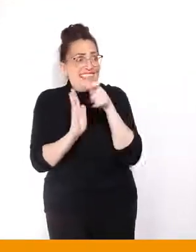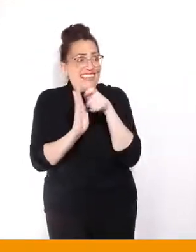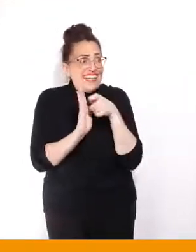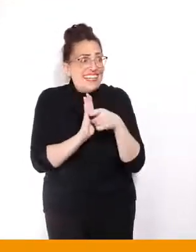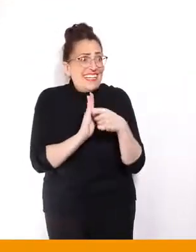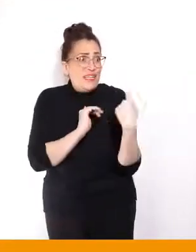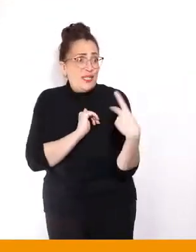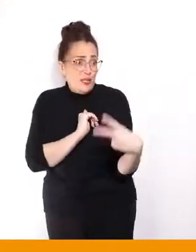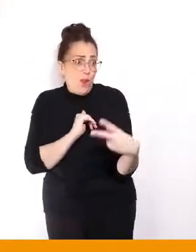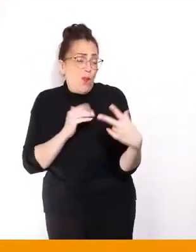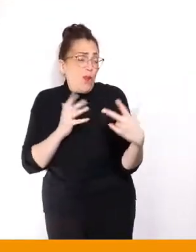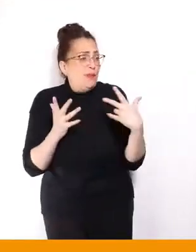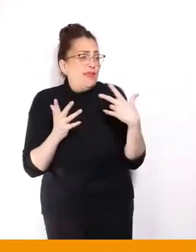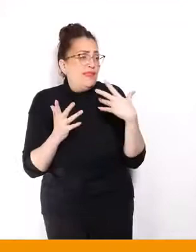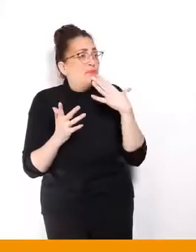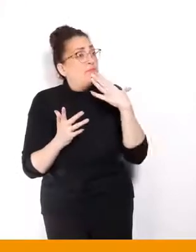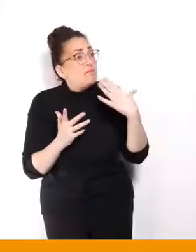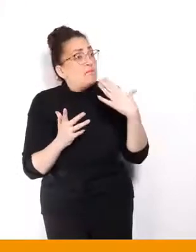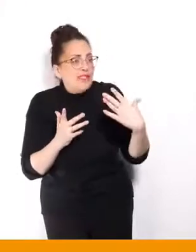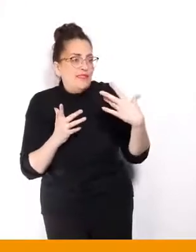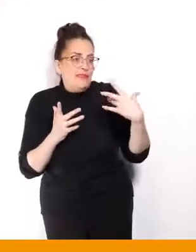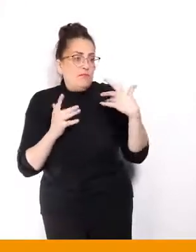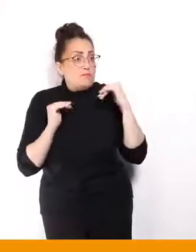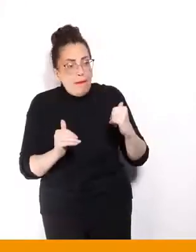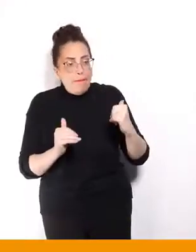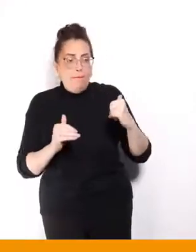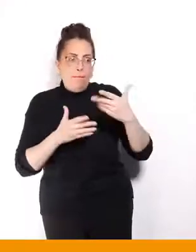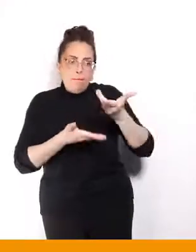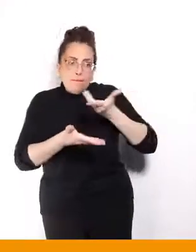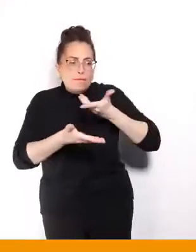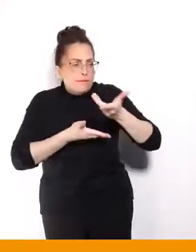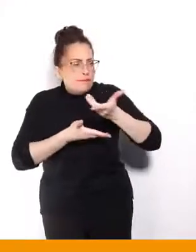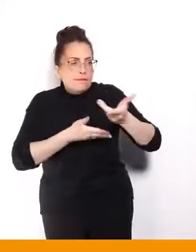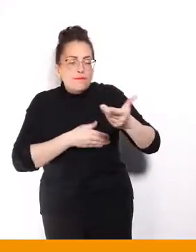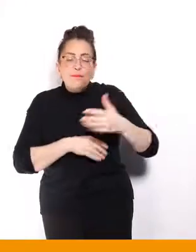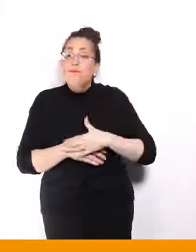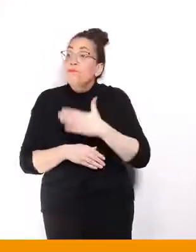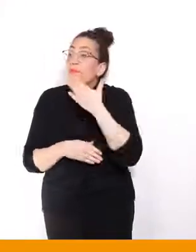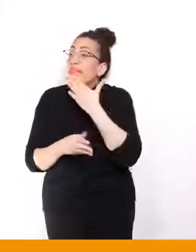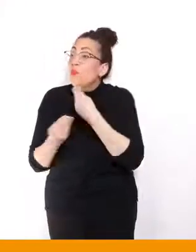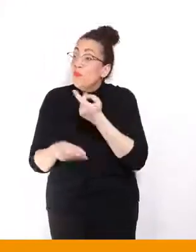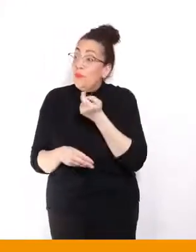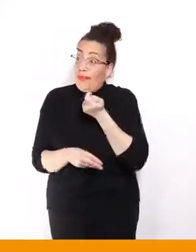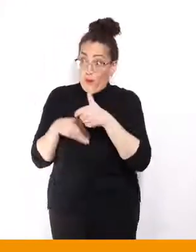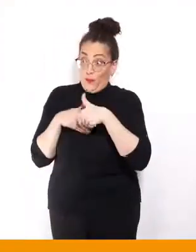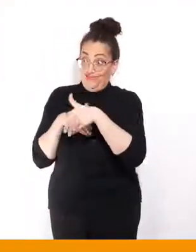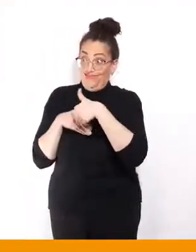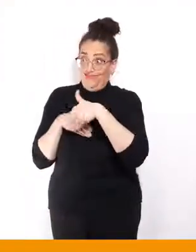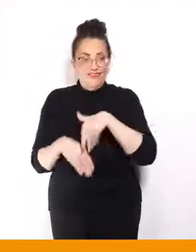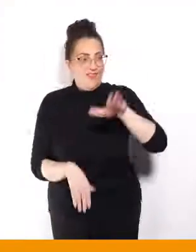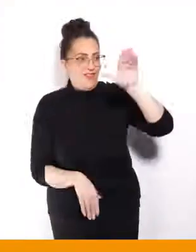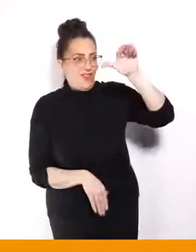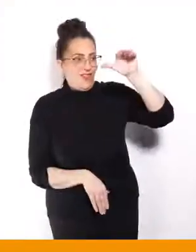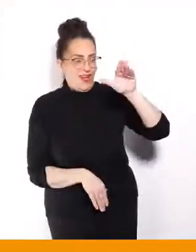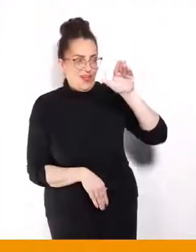ce temps d'échange. Merci beaucoup. À très bientôt. À très bientôt. Au revoir. Au revoir.